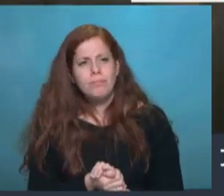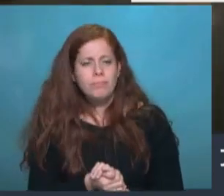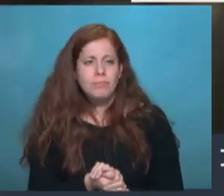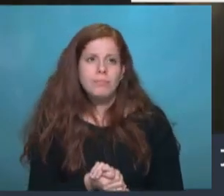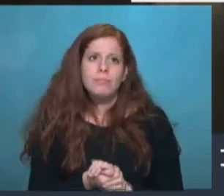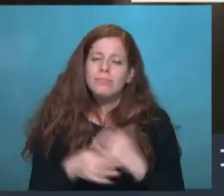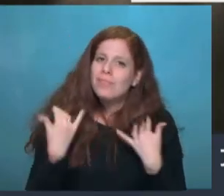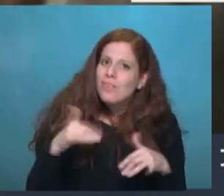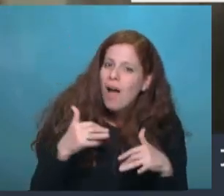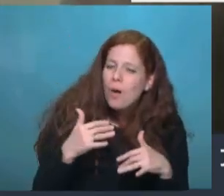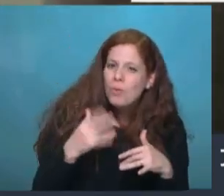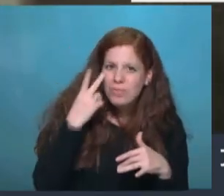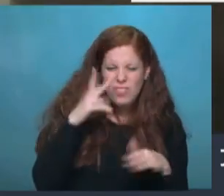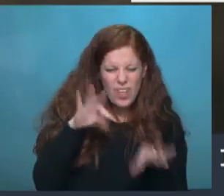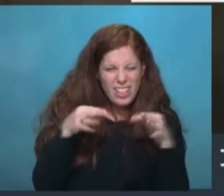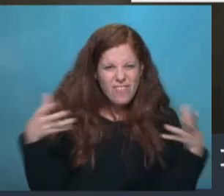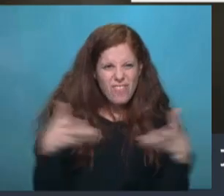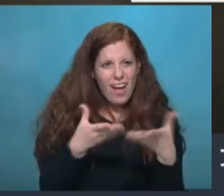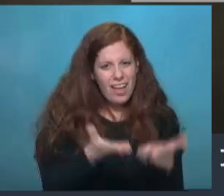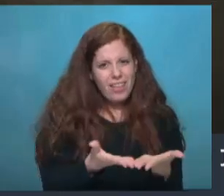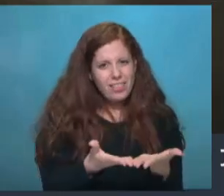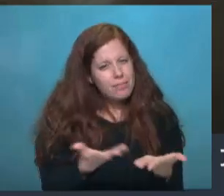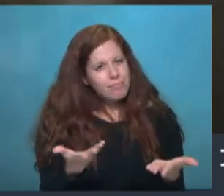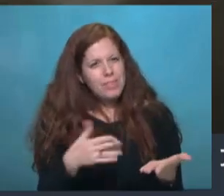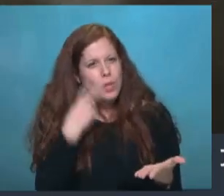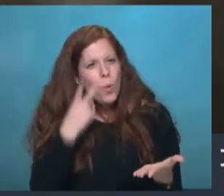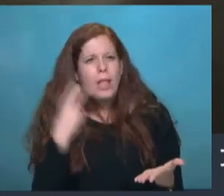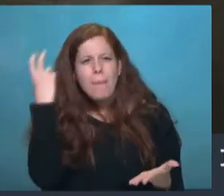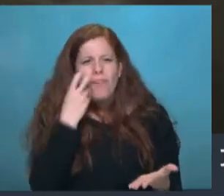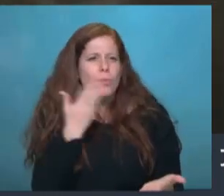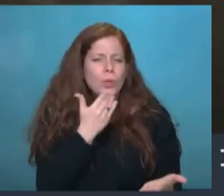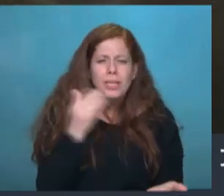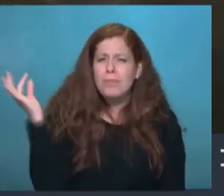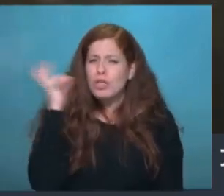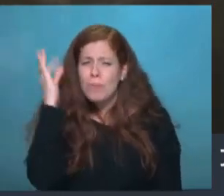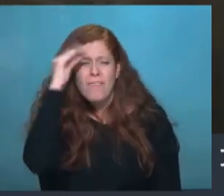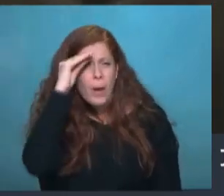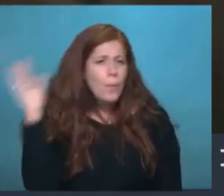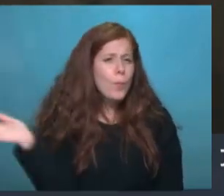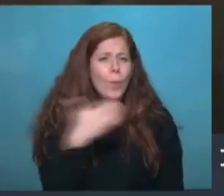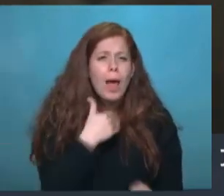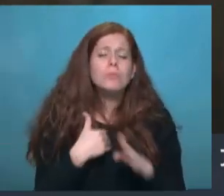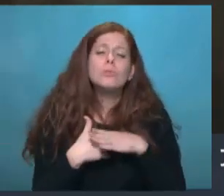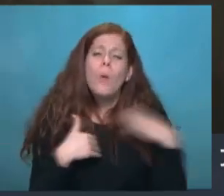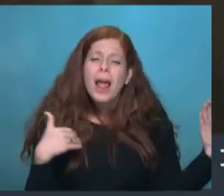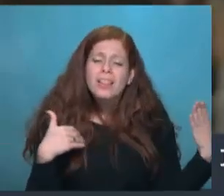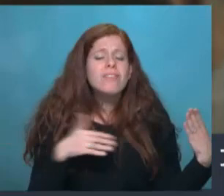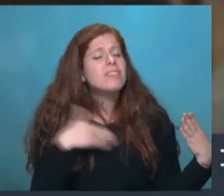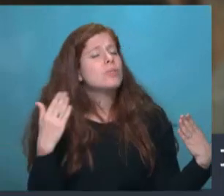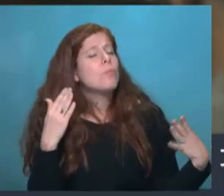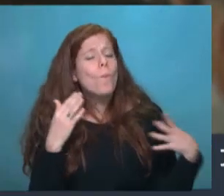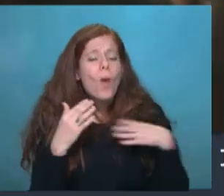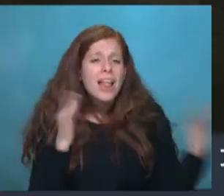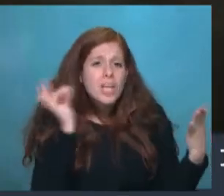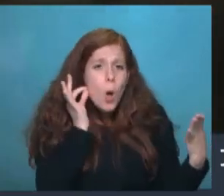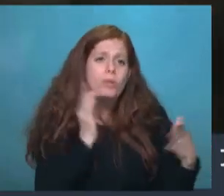איזה נבחרת. תראו אותם. ערבים, יהודים, נשים, גברים, כולם שמאלנים ושמאלניות. תנו להם